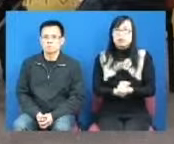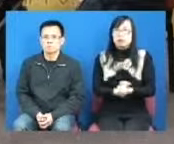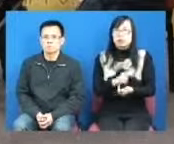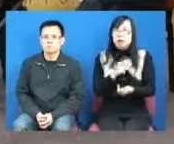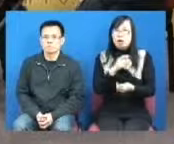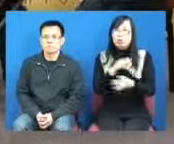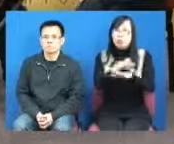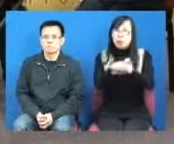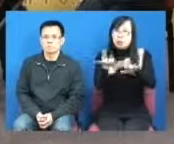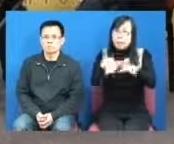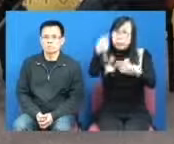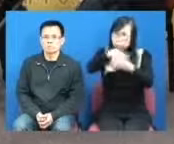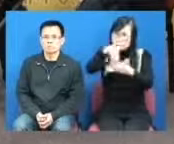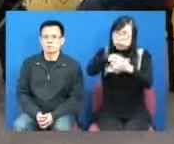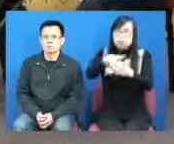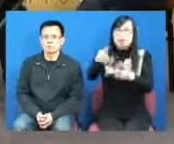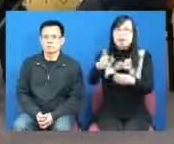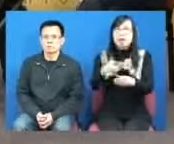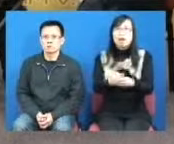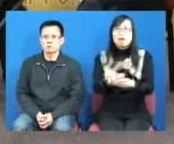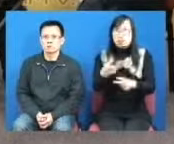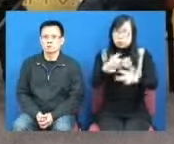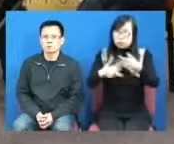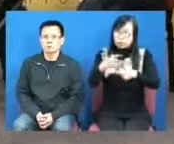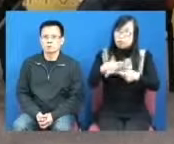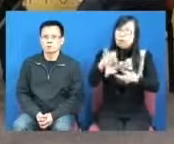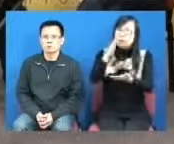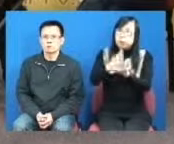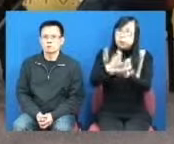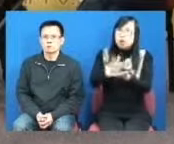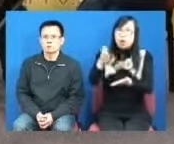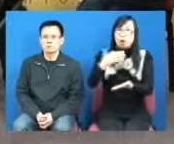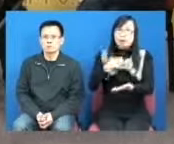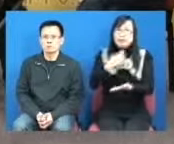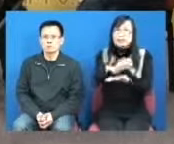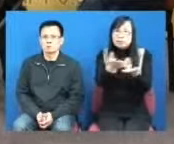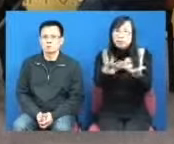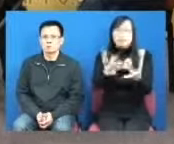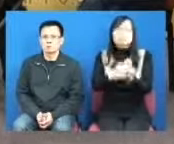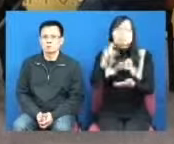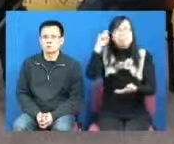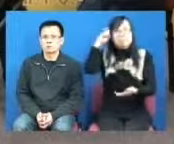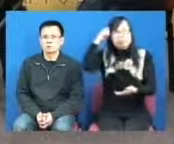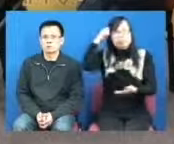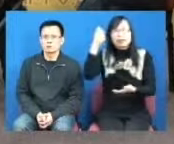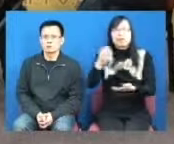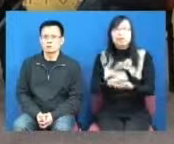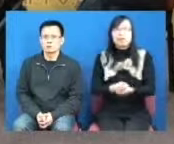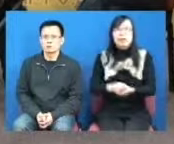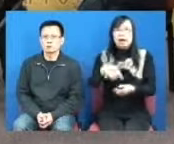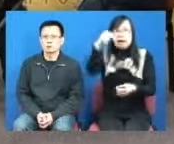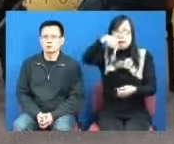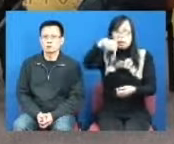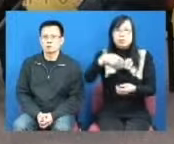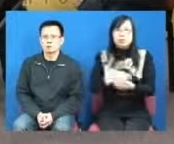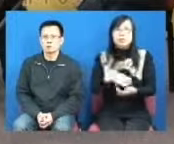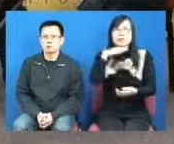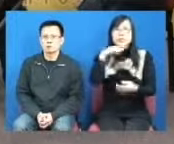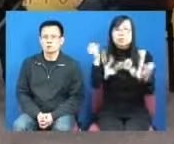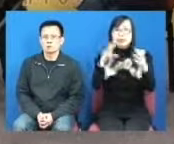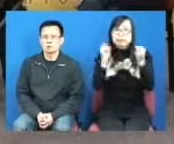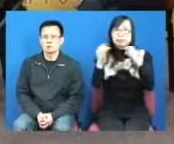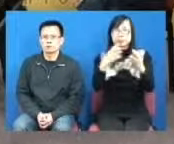普選的話這個財政預算案是會不同呢我覺得這是很值得大家探討的問題第二節回來再和大家討論